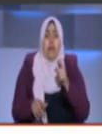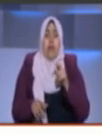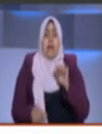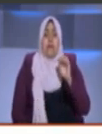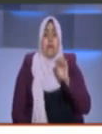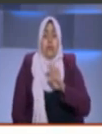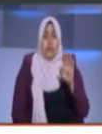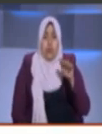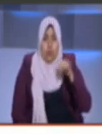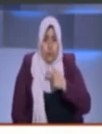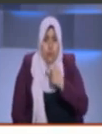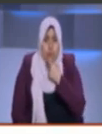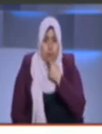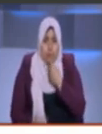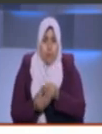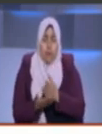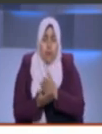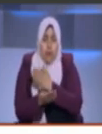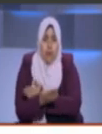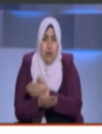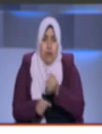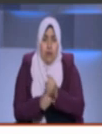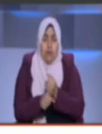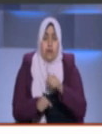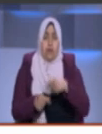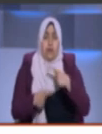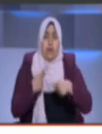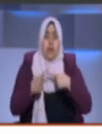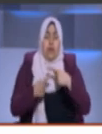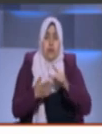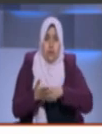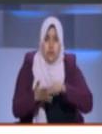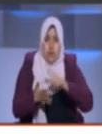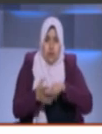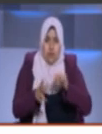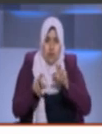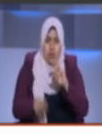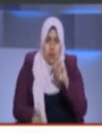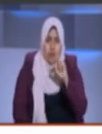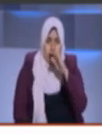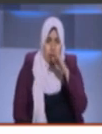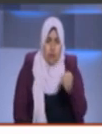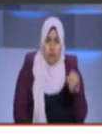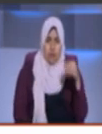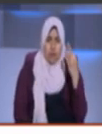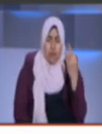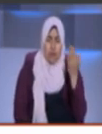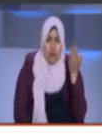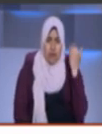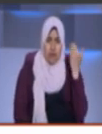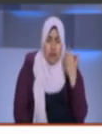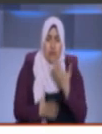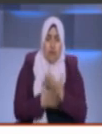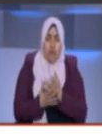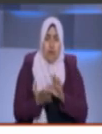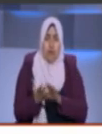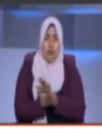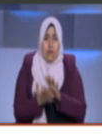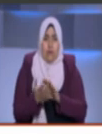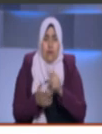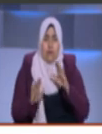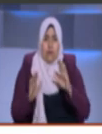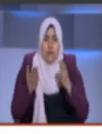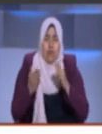في عودة جلسة التي توقفت منذ 25 من الشهر الماضي لإجازة عيد